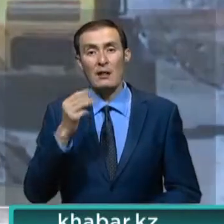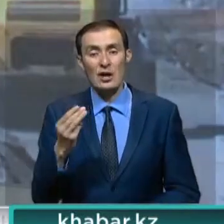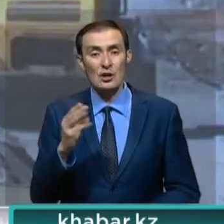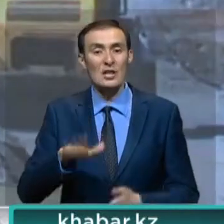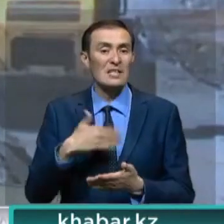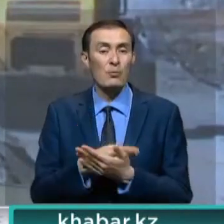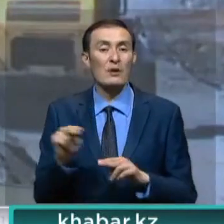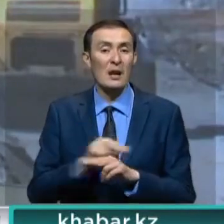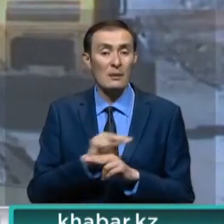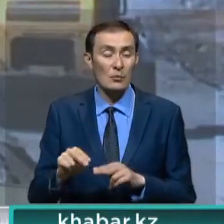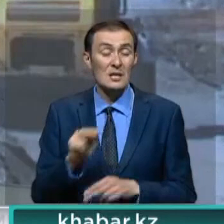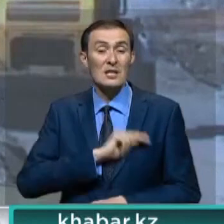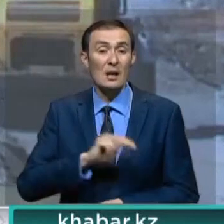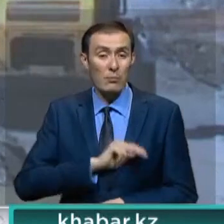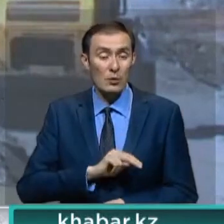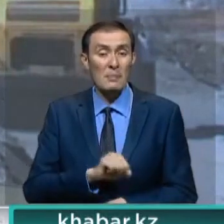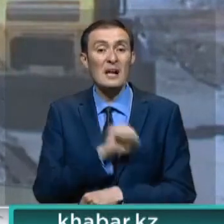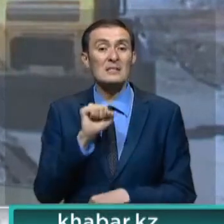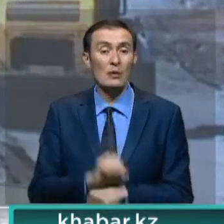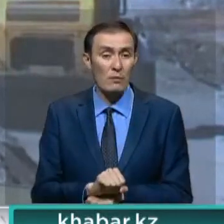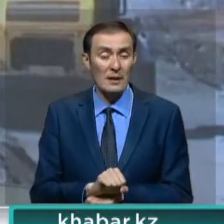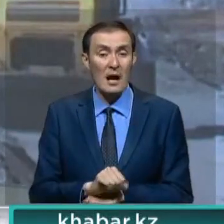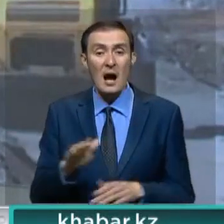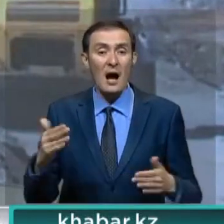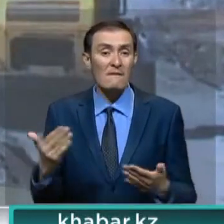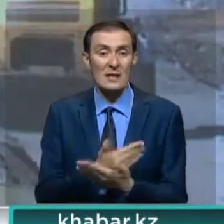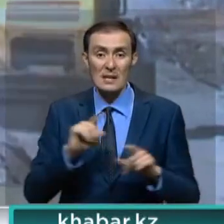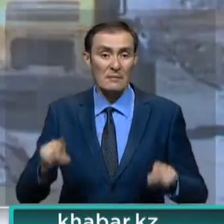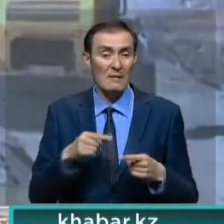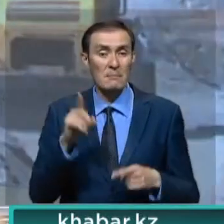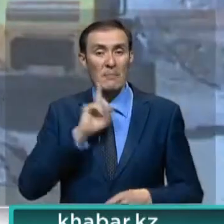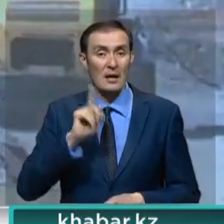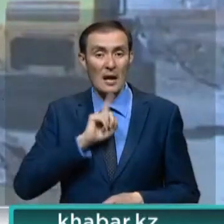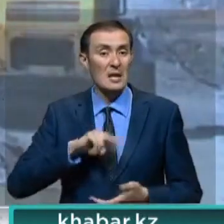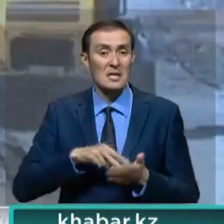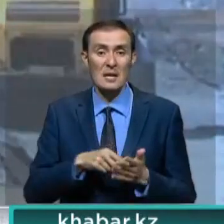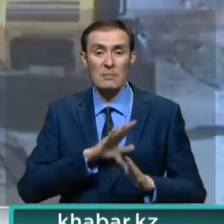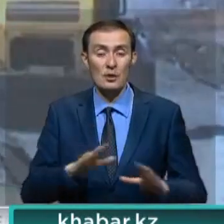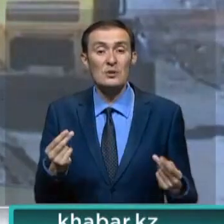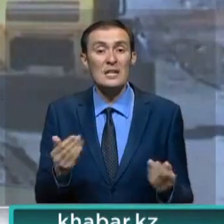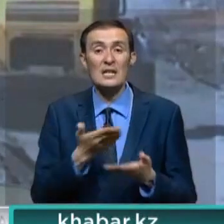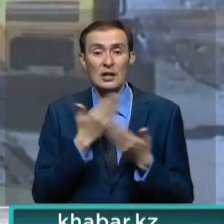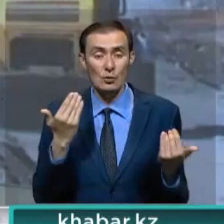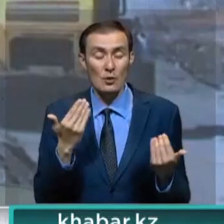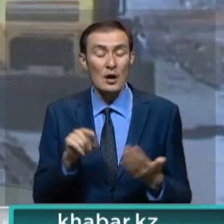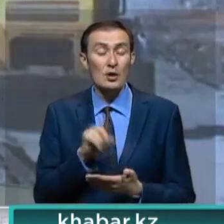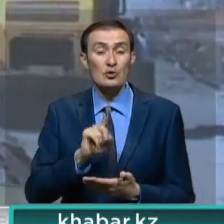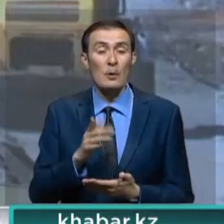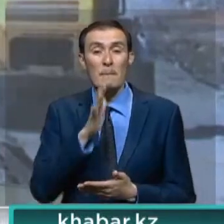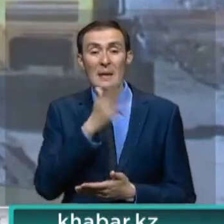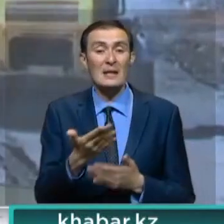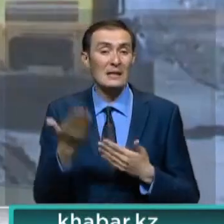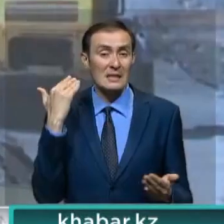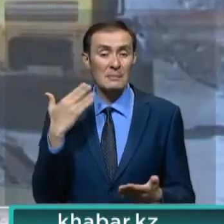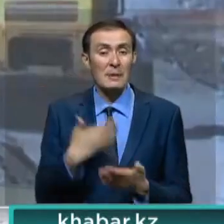на ремонте. Причем работы там приостановлены, а возобновлять их подрядчик пока не намерен. Нет денег. Дело в том, что 5 лет